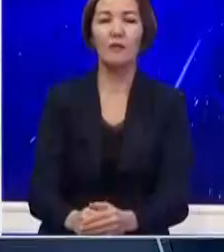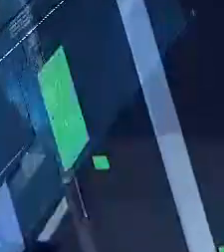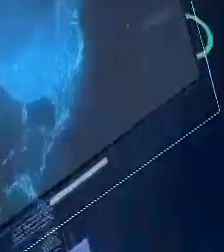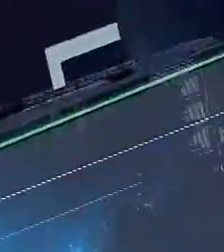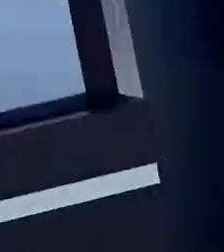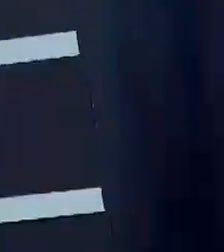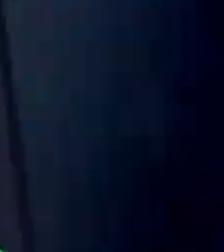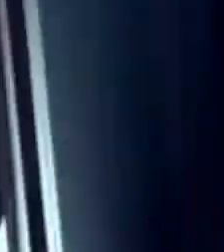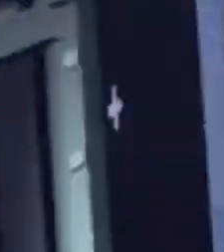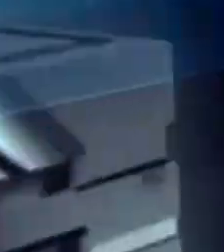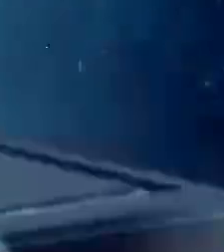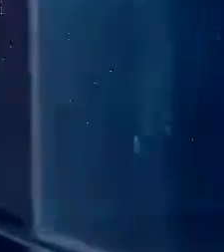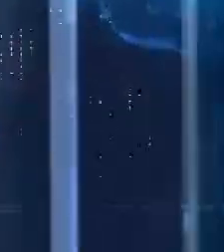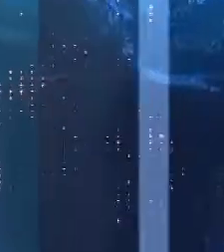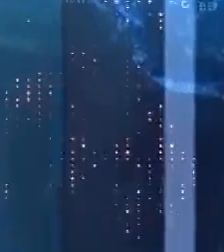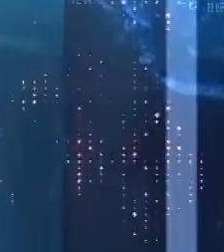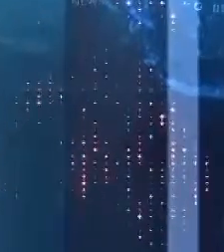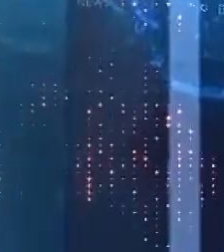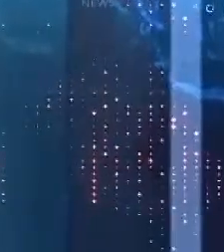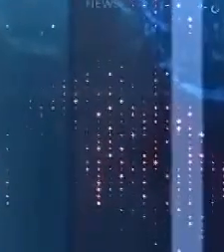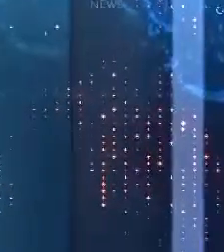Абзал Нүсіпов, Жетісу телеарнасы.